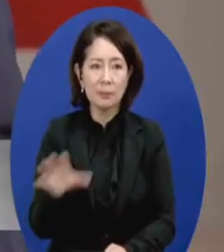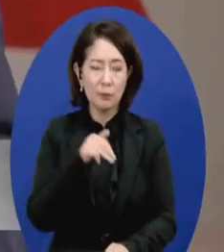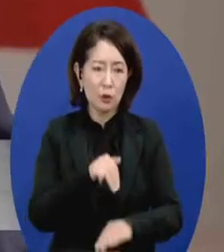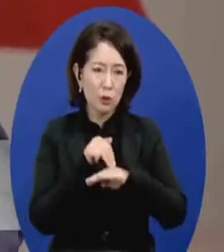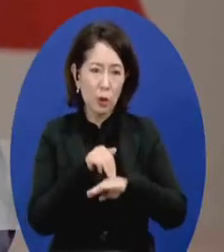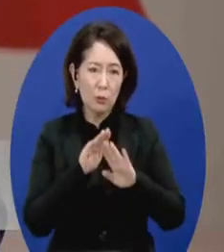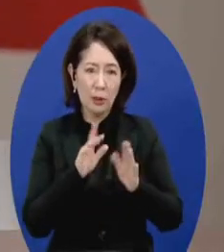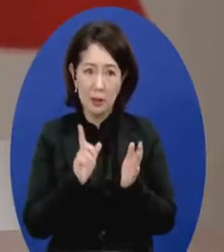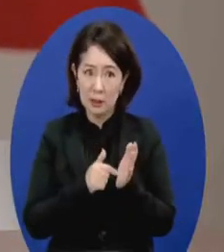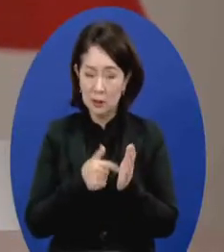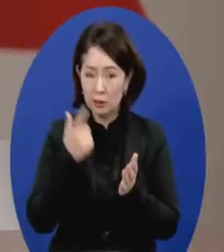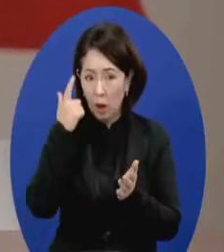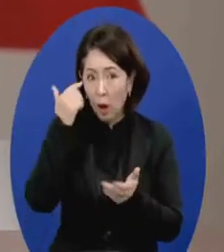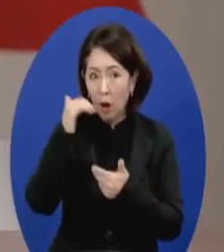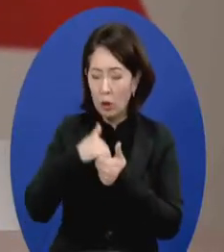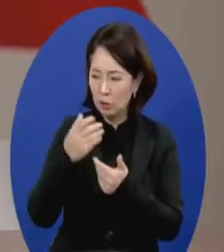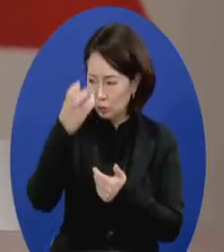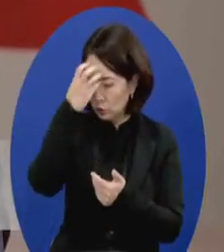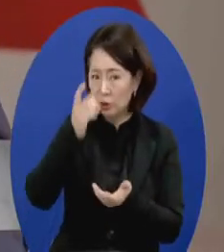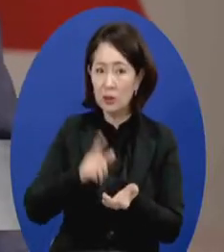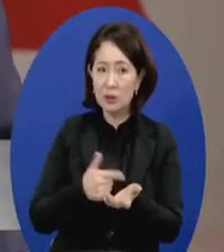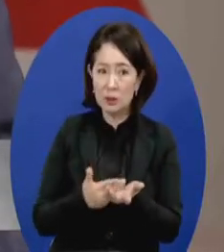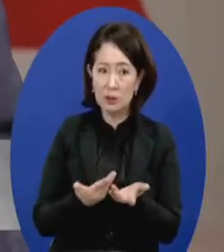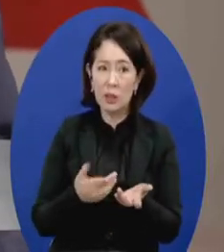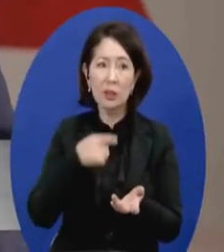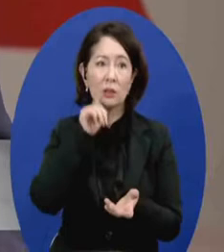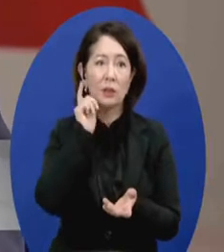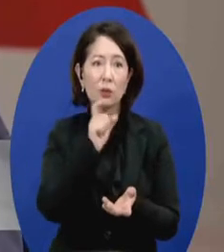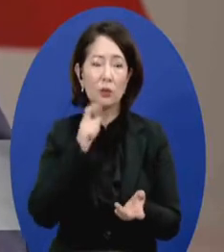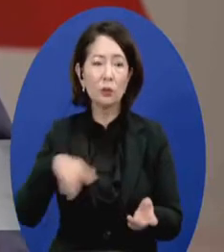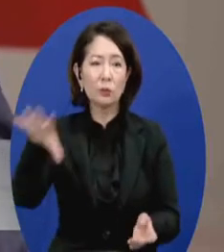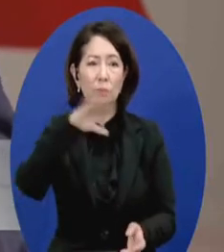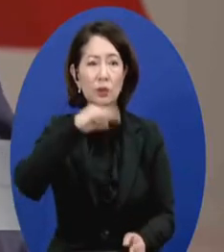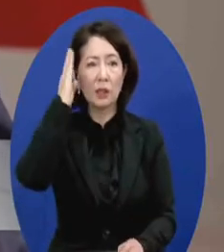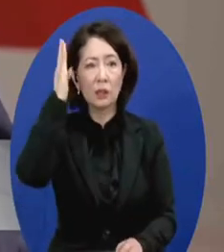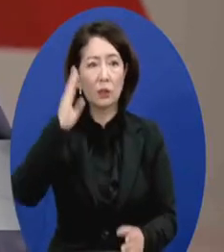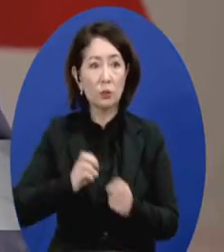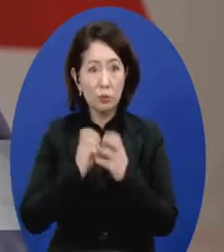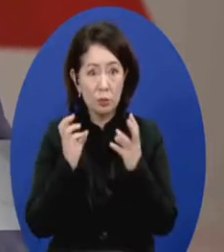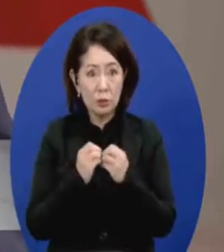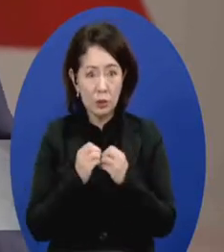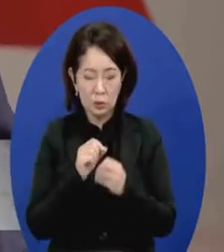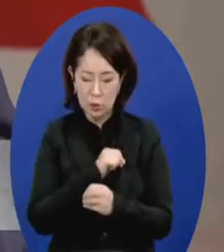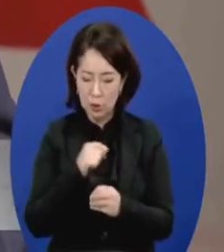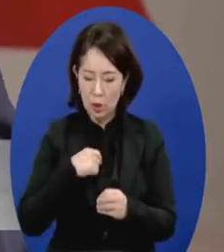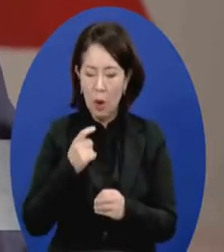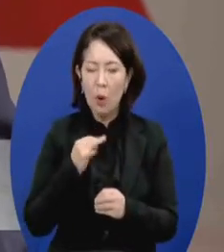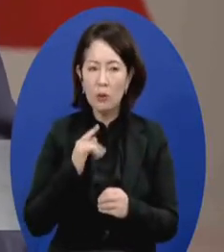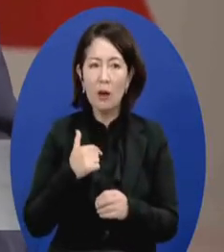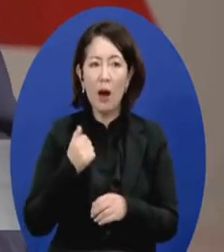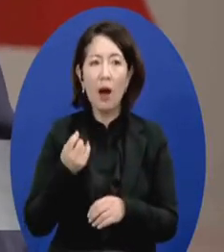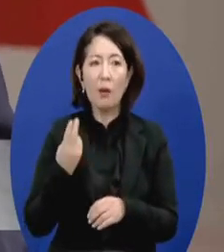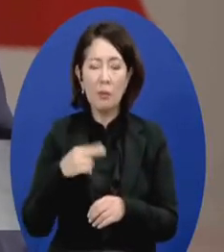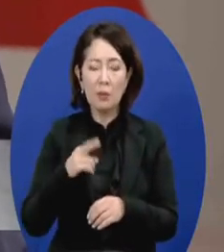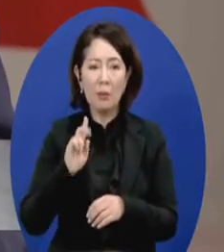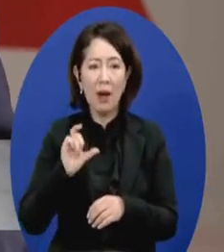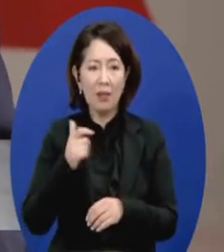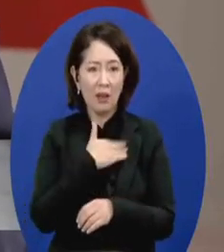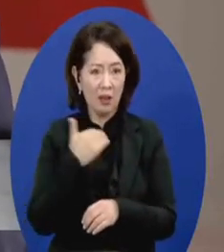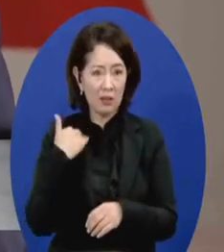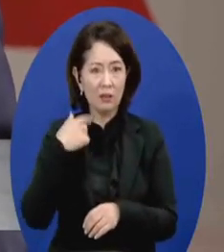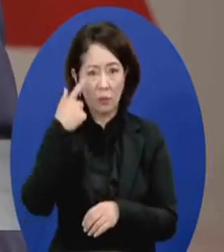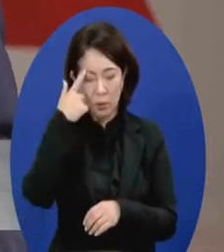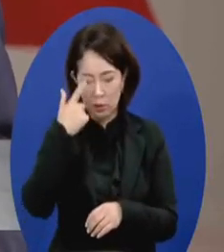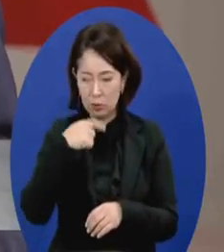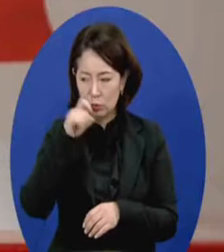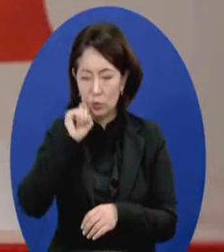байдал хэрэгтэй. Ойлгомжтой төр засаг хэрэгтэй. Залуус бид ирээдүгэн бүтээгч нь, хувь тавилангийнхаа ахмад нь, баялагийнхаа эзэн Монгол